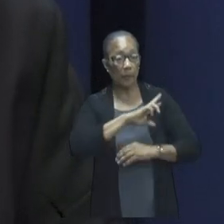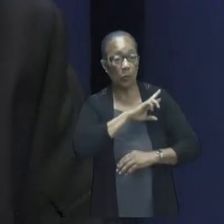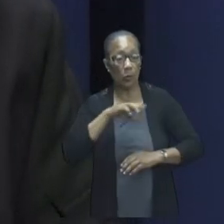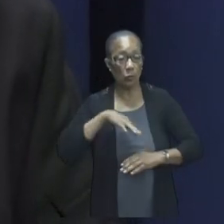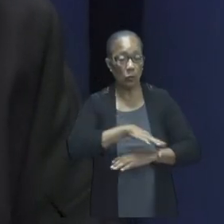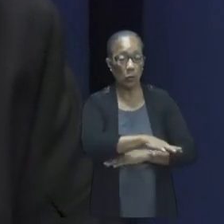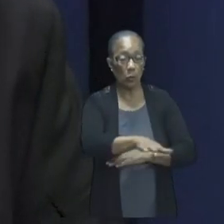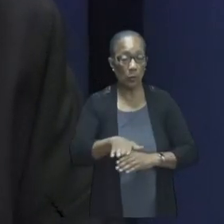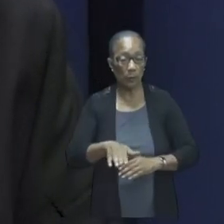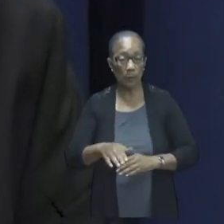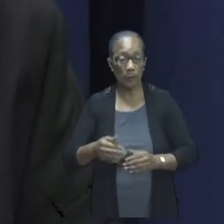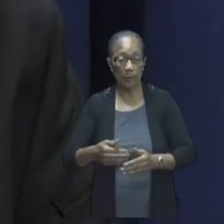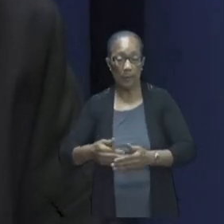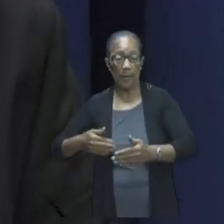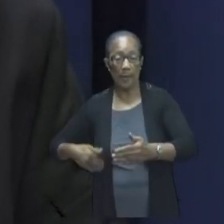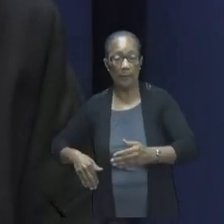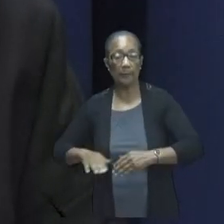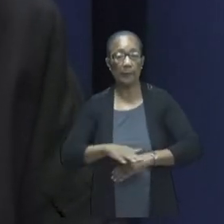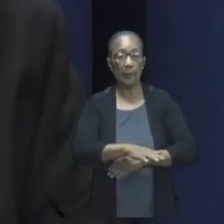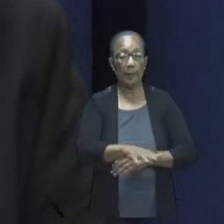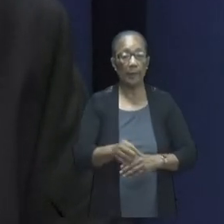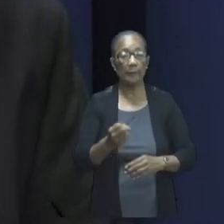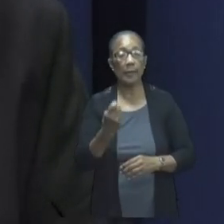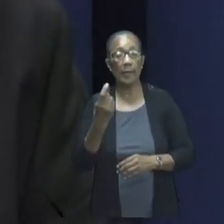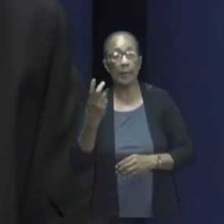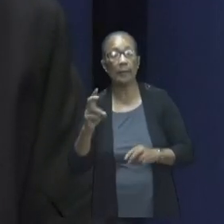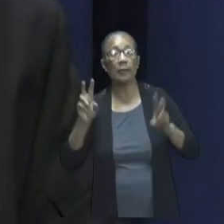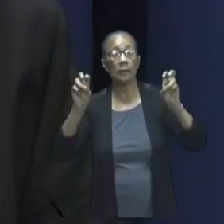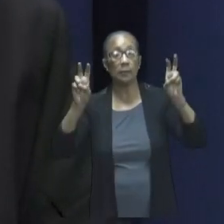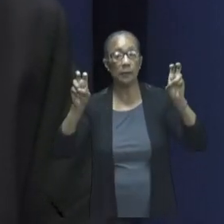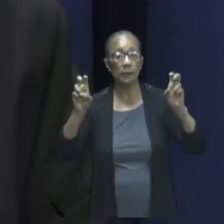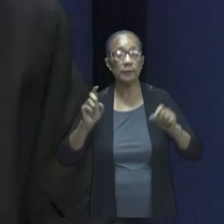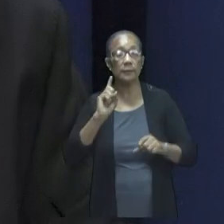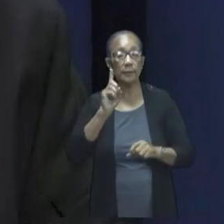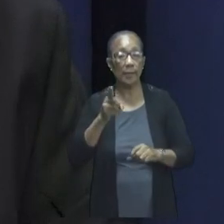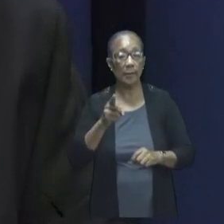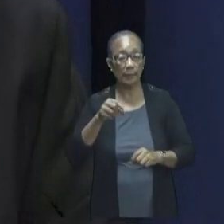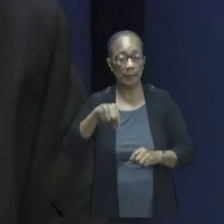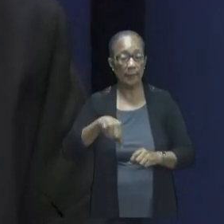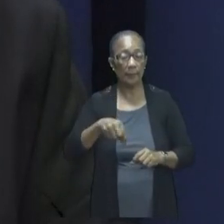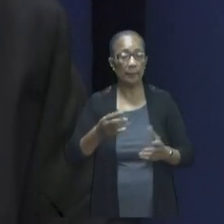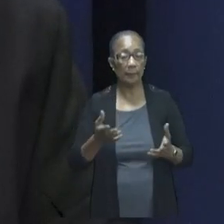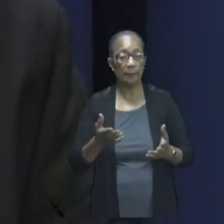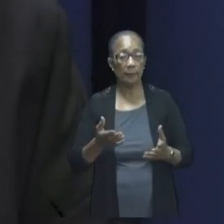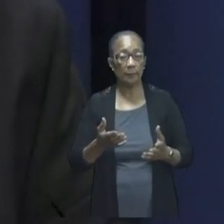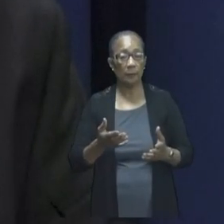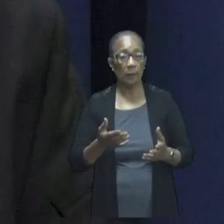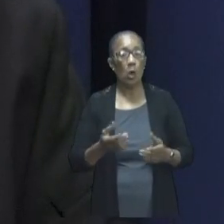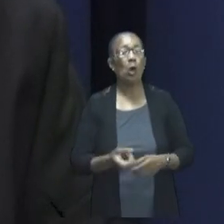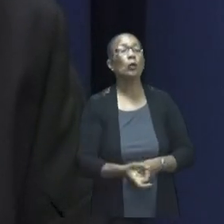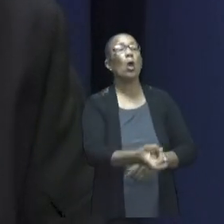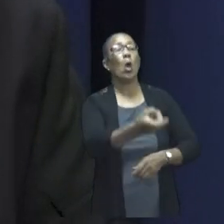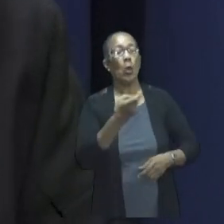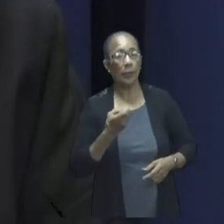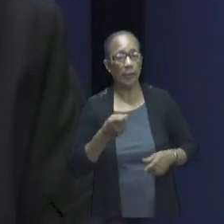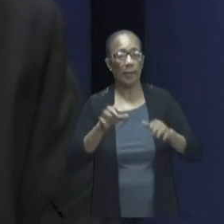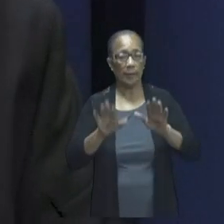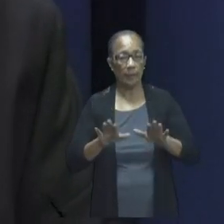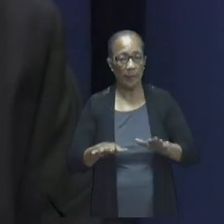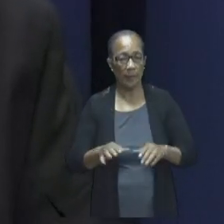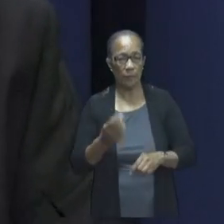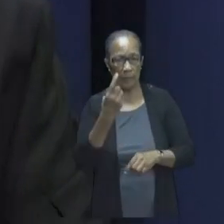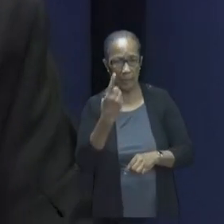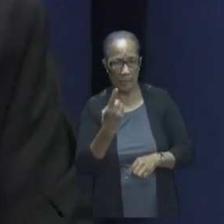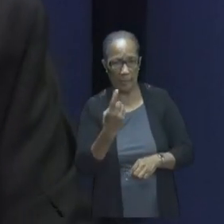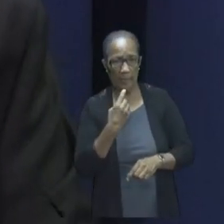ons achterland zijn er een aantal issues die maken dat dit een uitdaging bleef een van